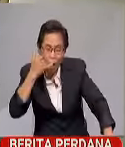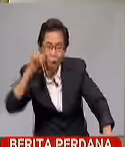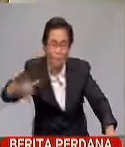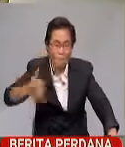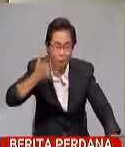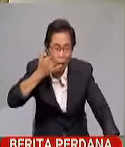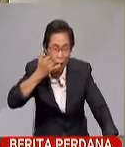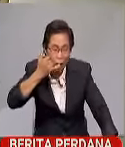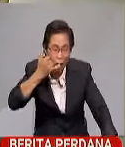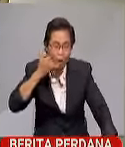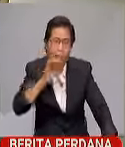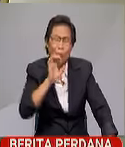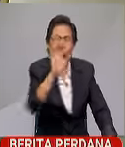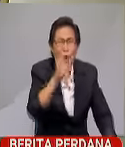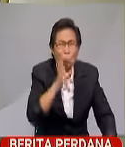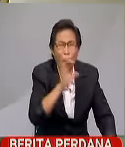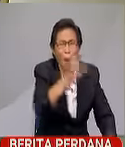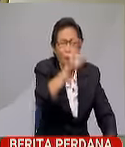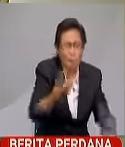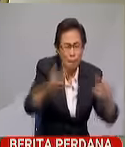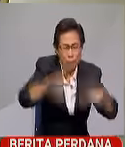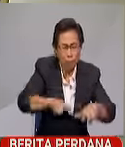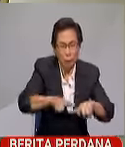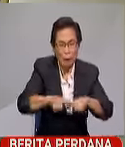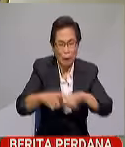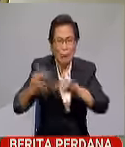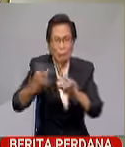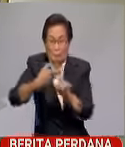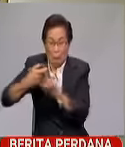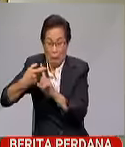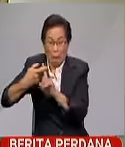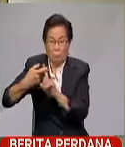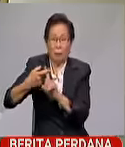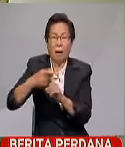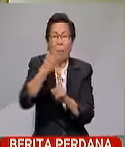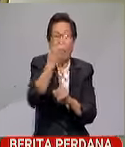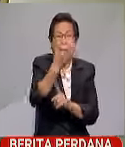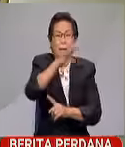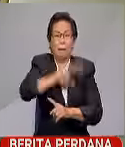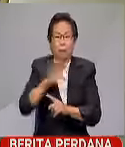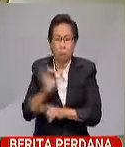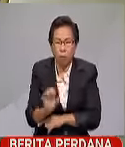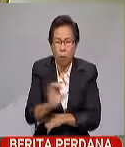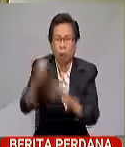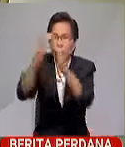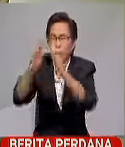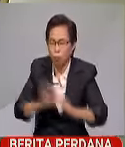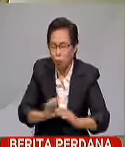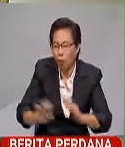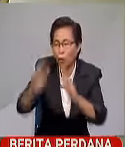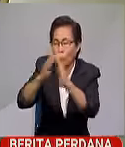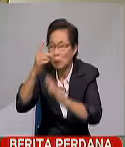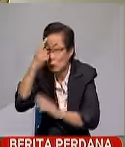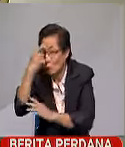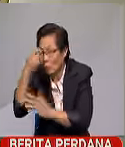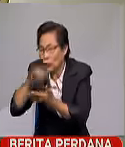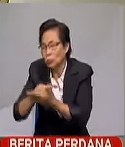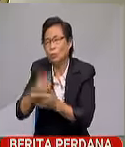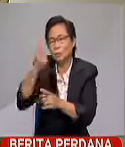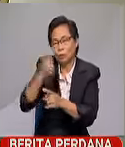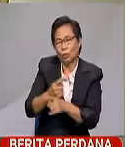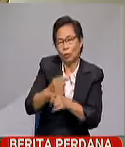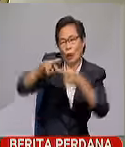tersebut mendakwa teriakan yang disangkakan berlakunya penculikan. Empat anggota polis bergegas ke sebuah rumah yang disyaki kebetulan